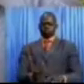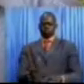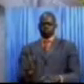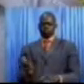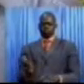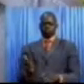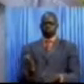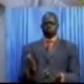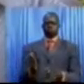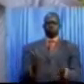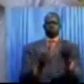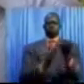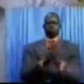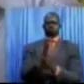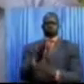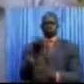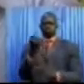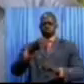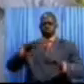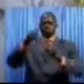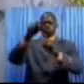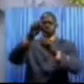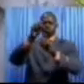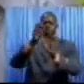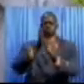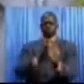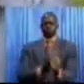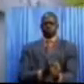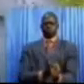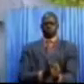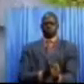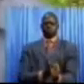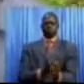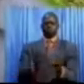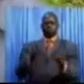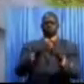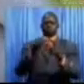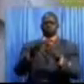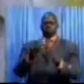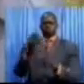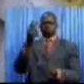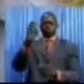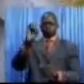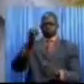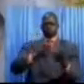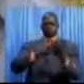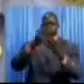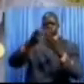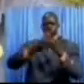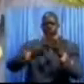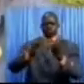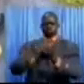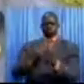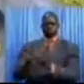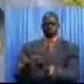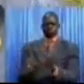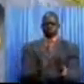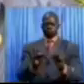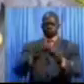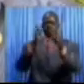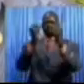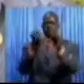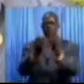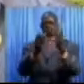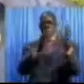par au moins une situation de handicap. Alors, au deuxième plan, c'est le fait que c'est une structure qui